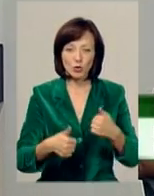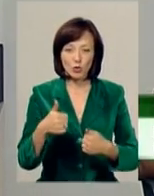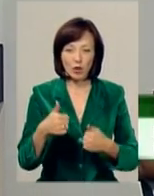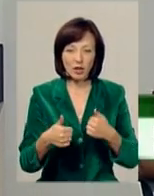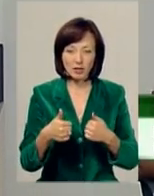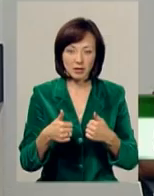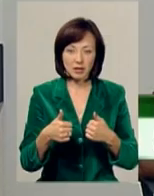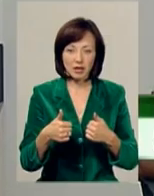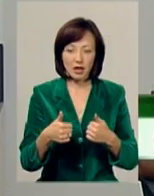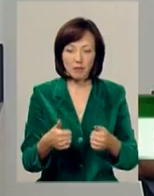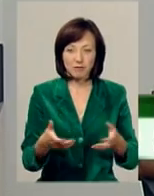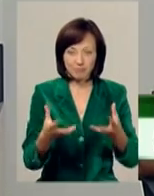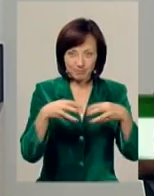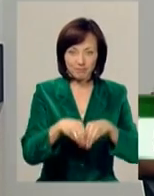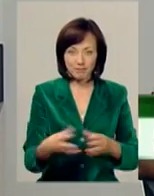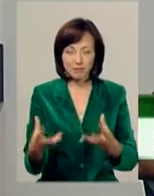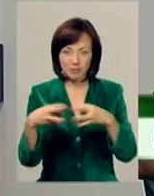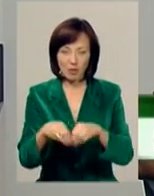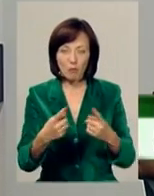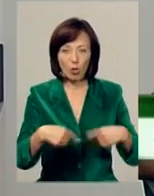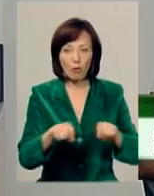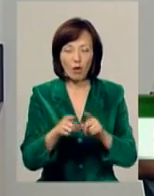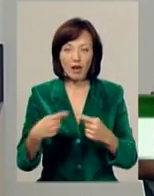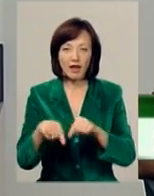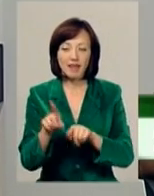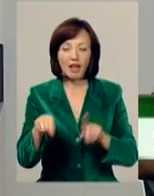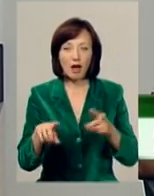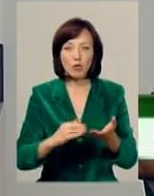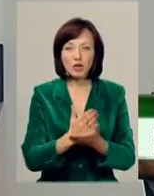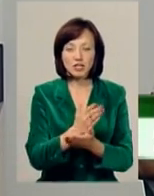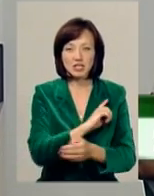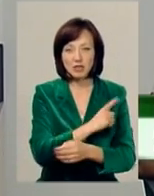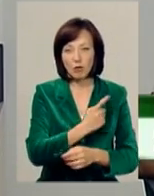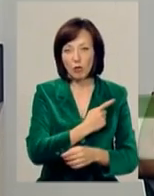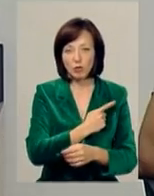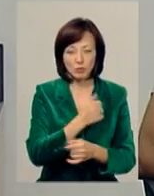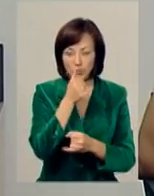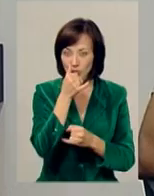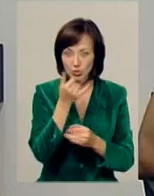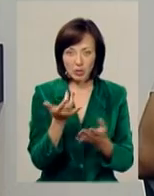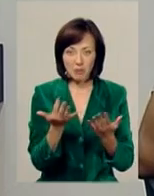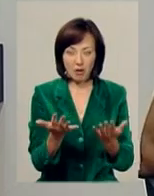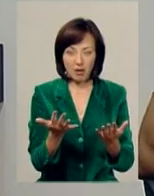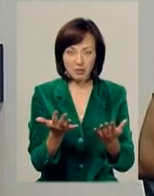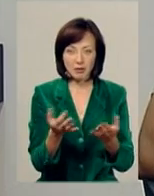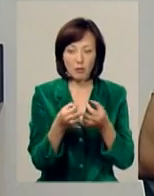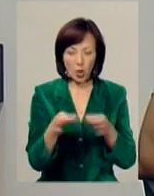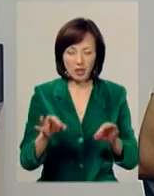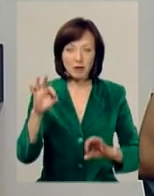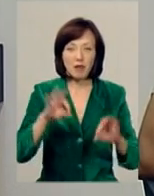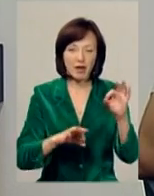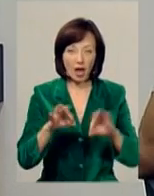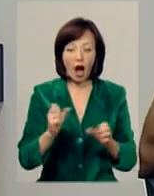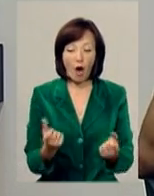тому що в деяких деякі політичні сили по одинці можуть не набрати прохідний бар'єр але коли вони